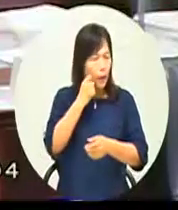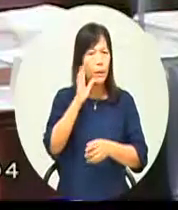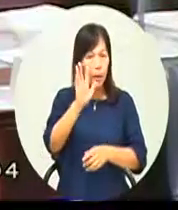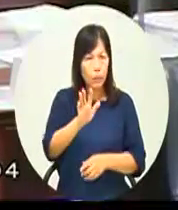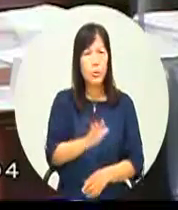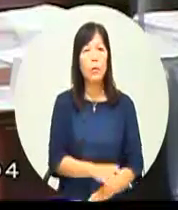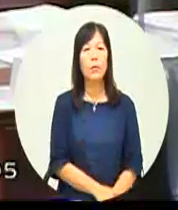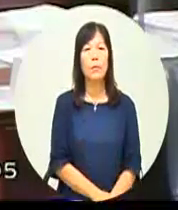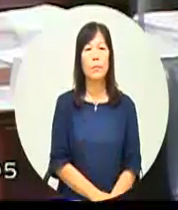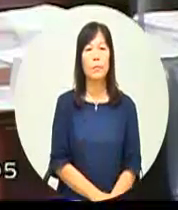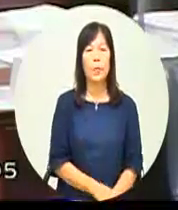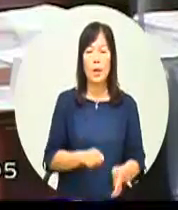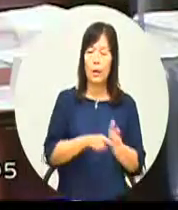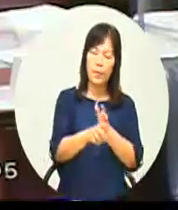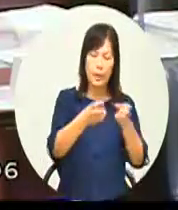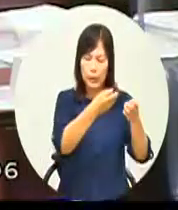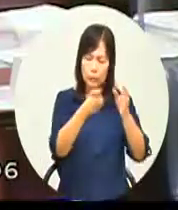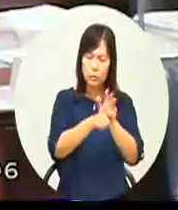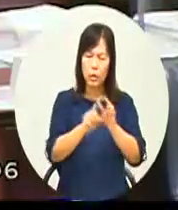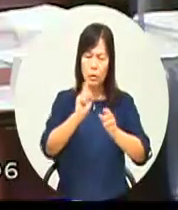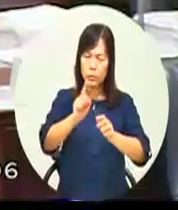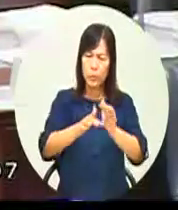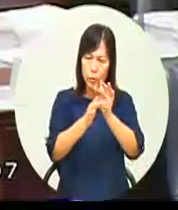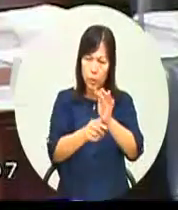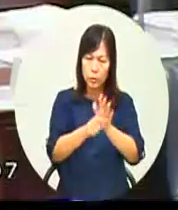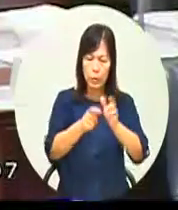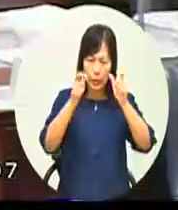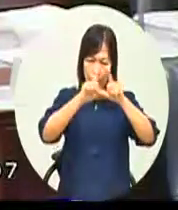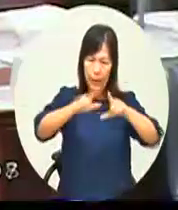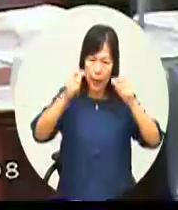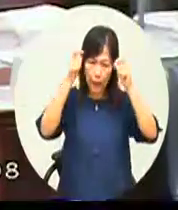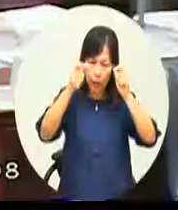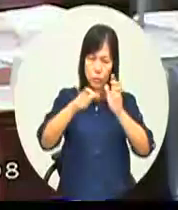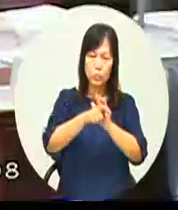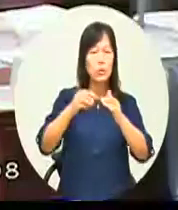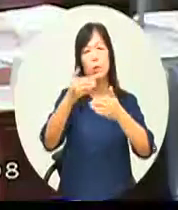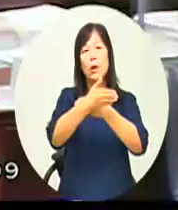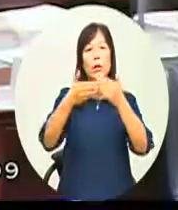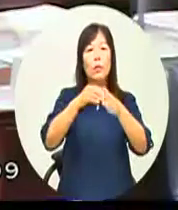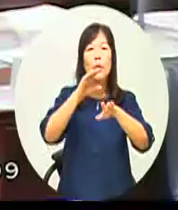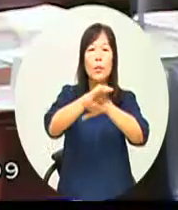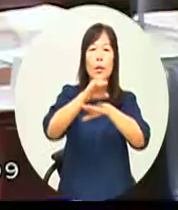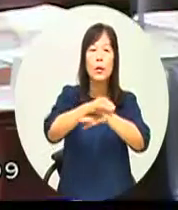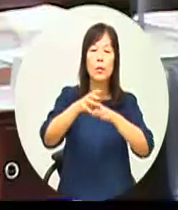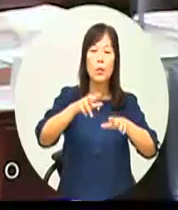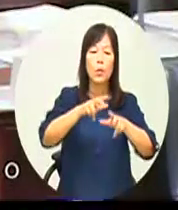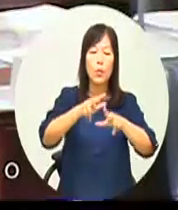我们一直在谈说我们要怎么健全我们大高雄的公共运输、大众运输服务的网络。